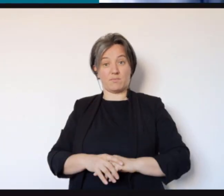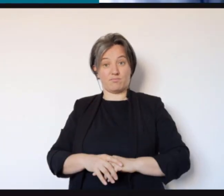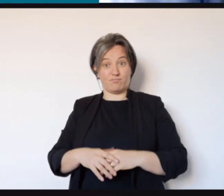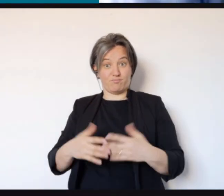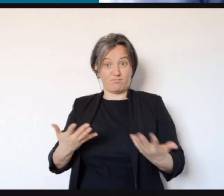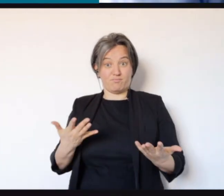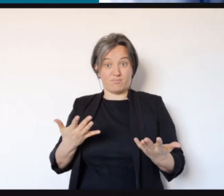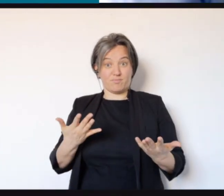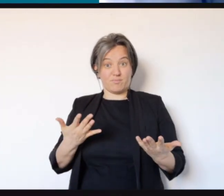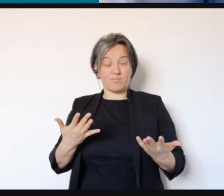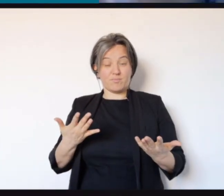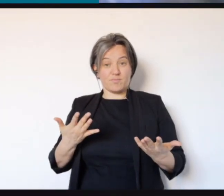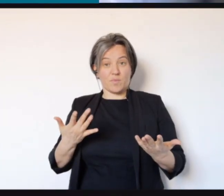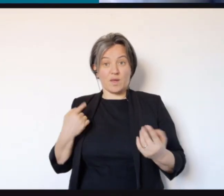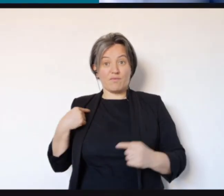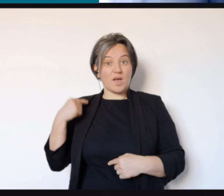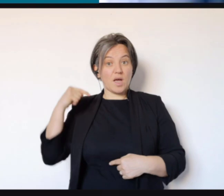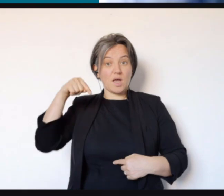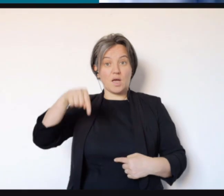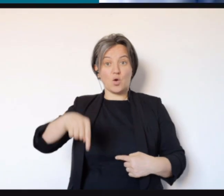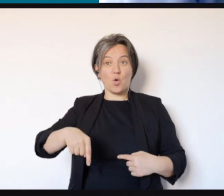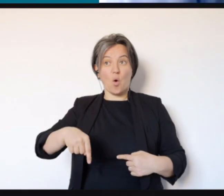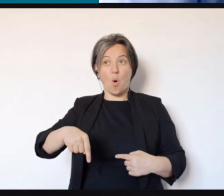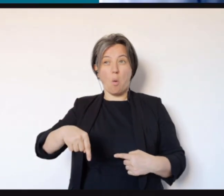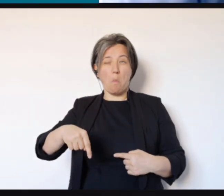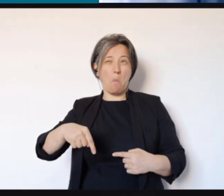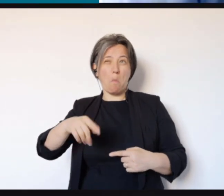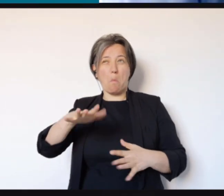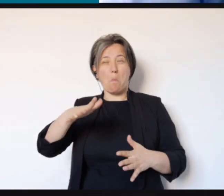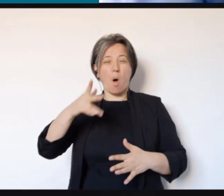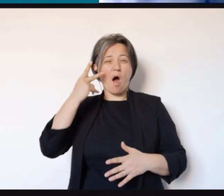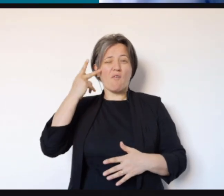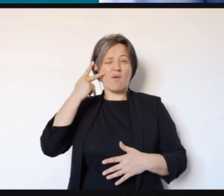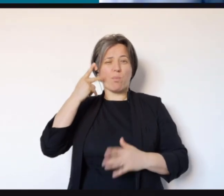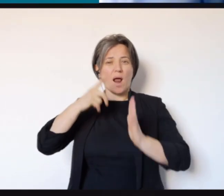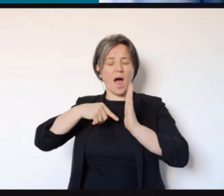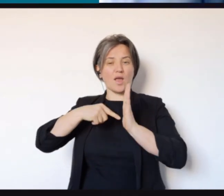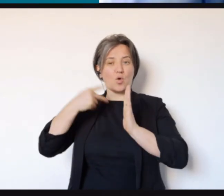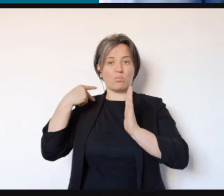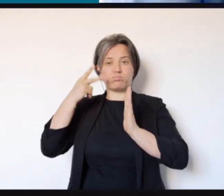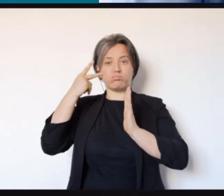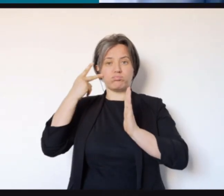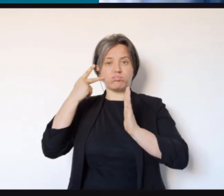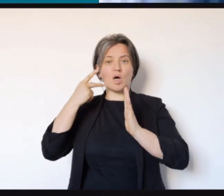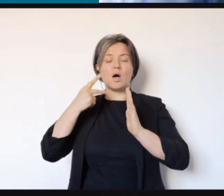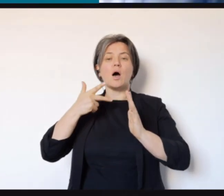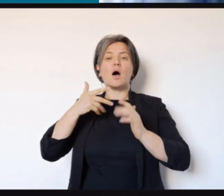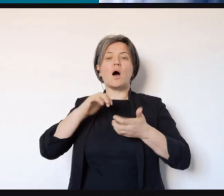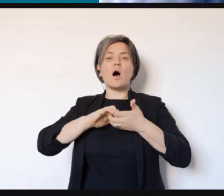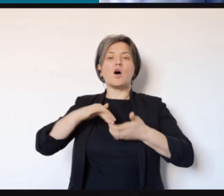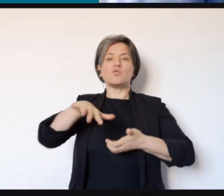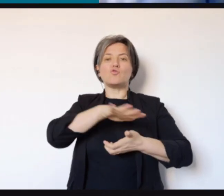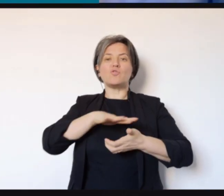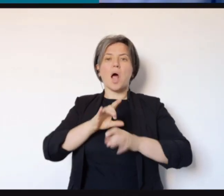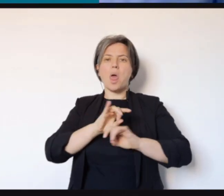perché noi abbiamo vissuto fino a febbraio in una società dove per noi la libertà